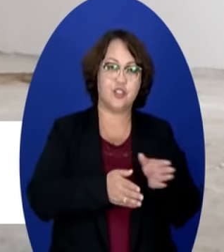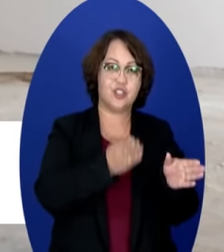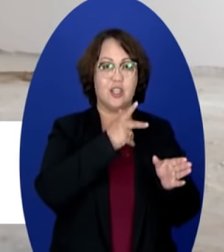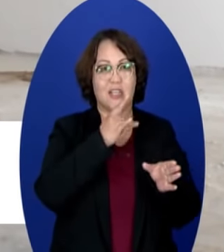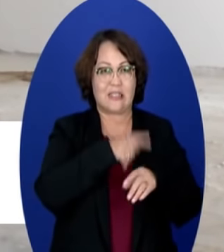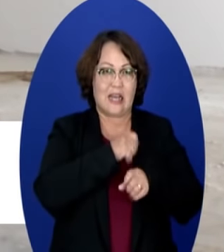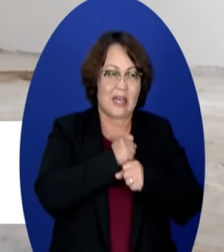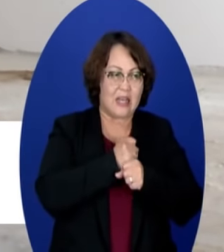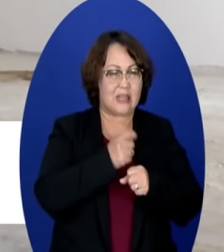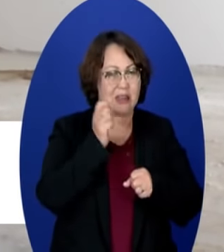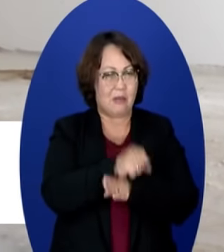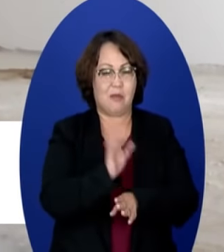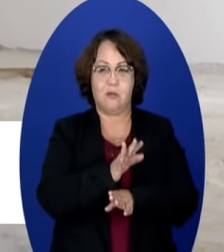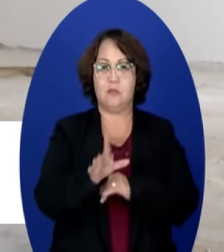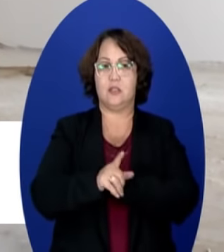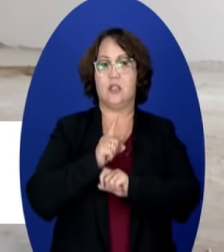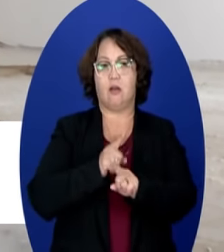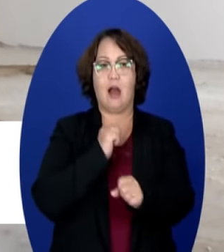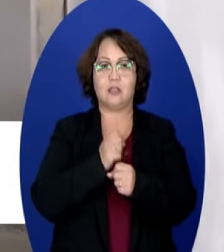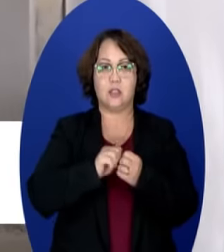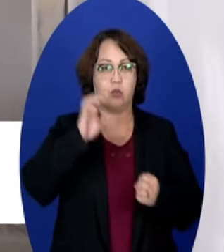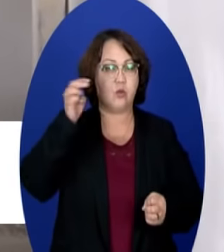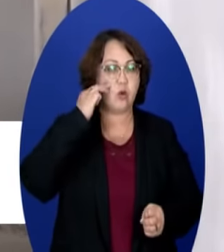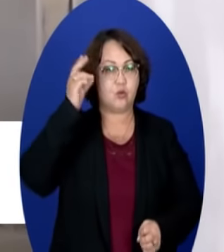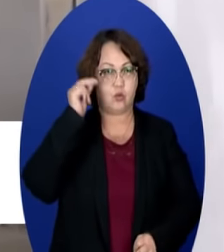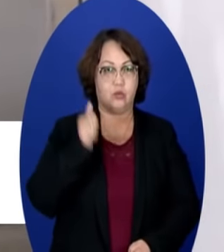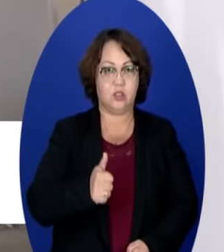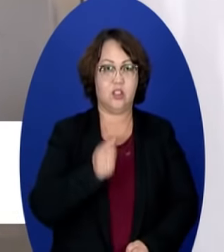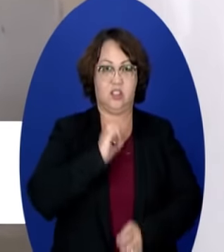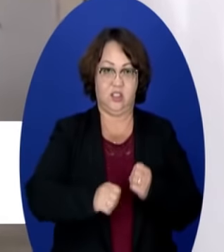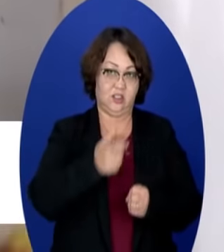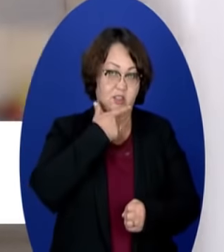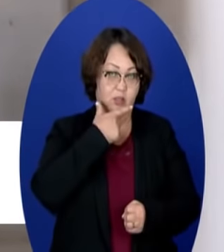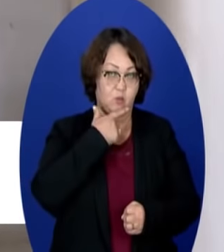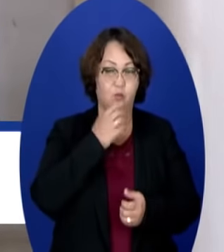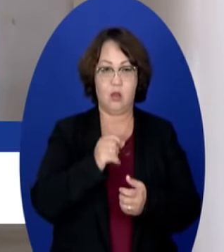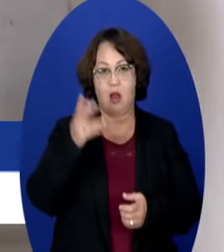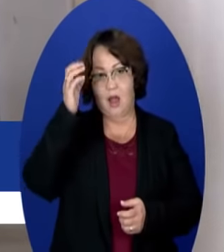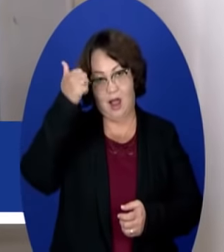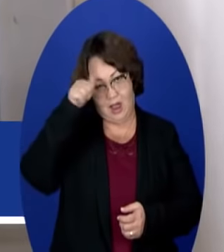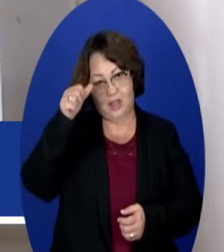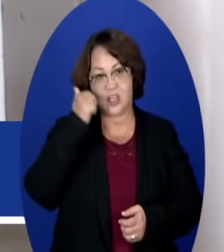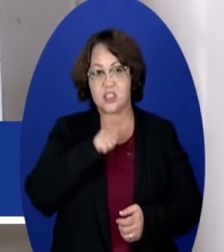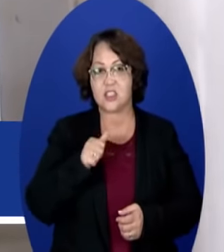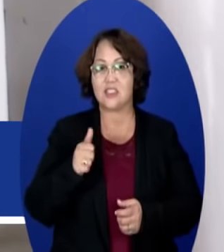мэрэгчлэрээ ажиллах нь туршлага болдог тухай ярьсан юм а. Хийж чадахгүй зүйлийг маань ахагч нар маань зааж өгдөг.